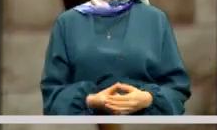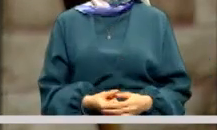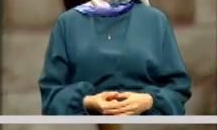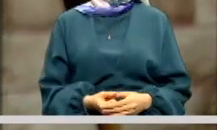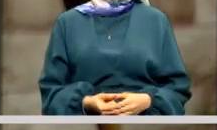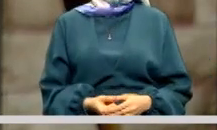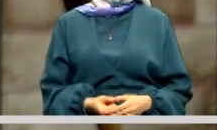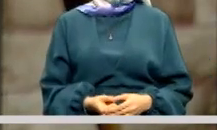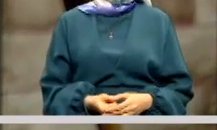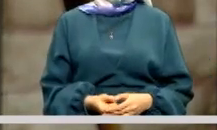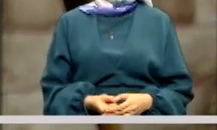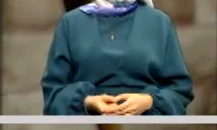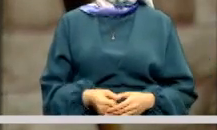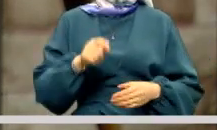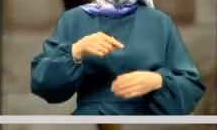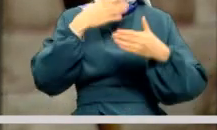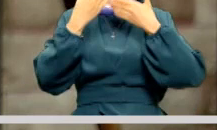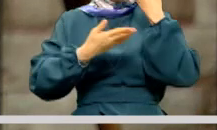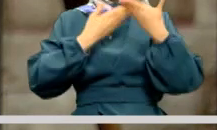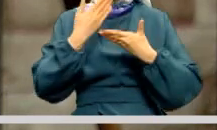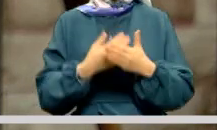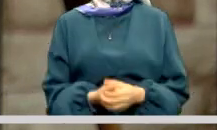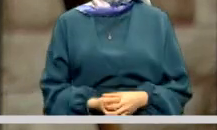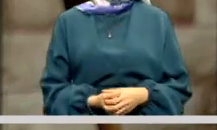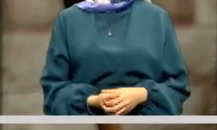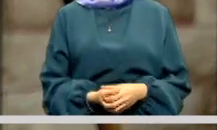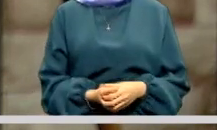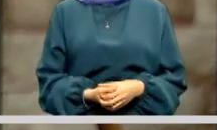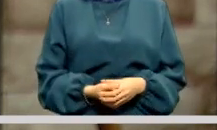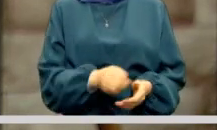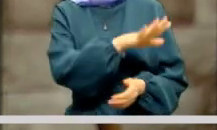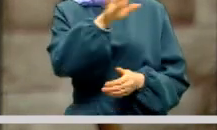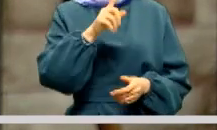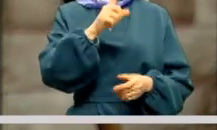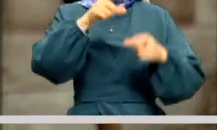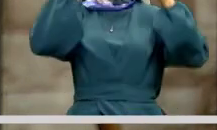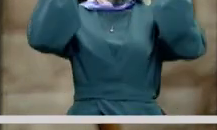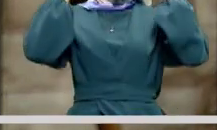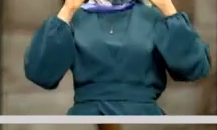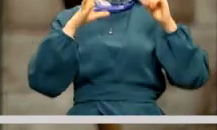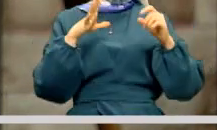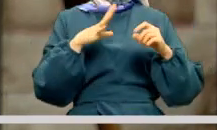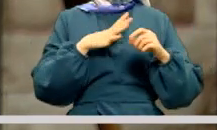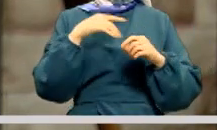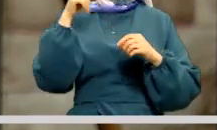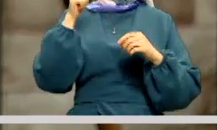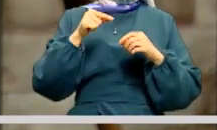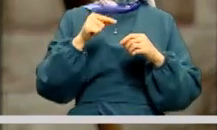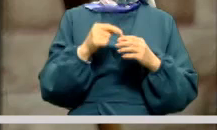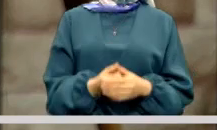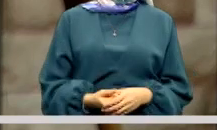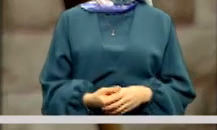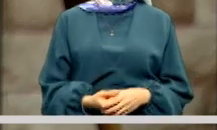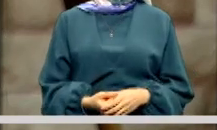onu atlamadan ifade edelim Aslında Hepimizin bir sorumluluğu var bu sorumluluğumuz yani